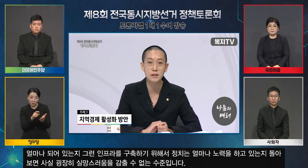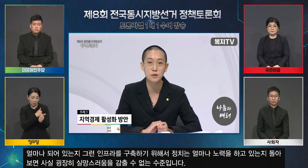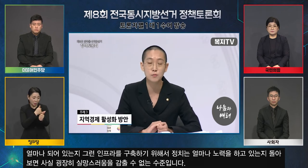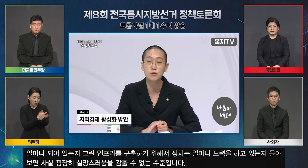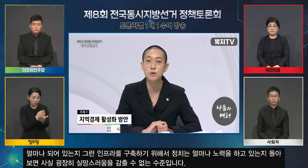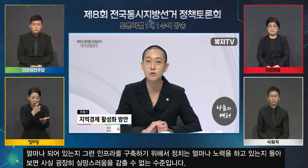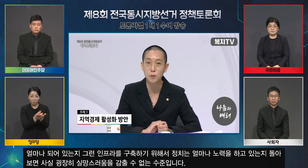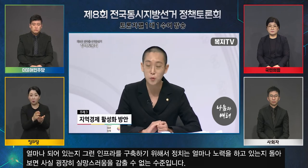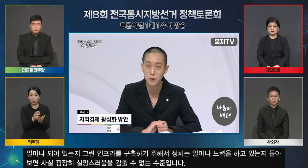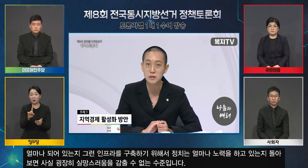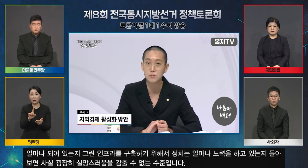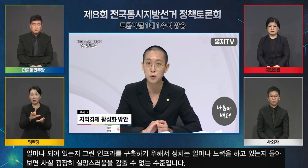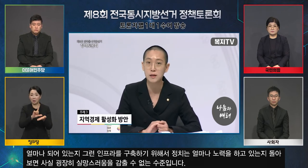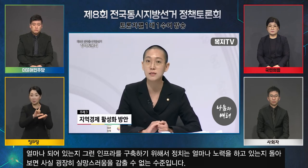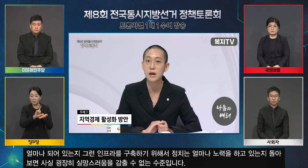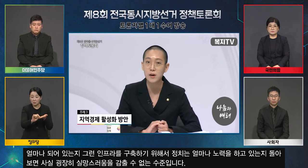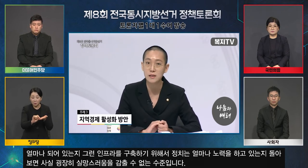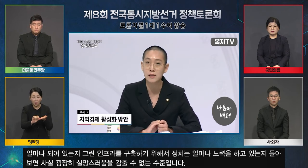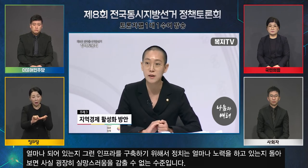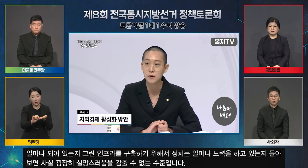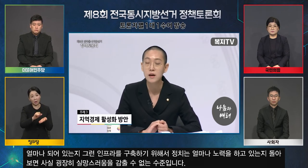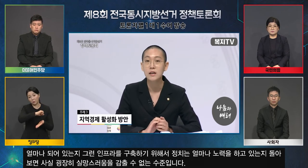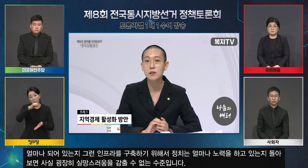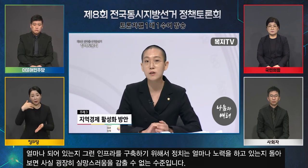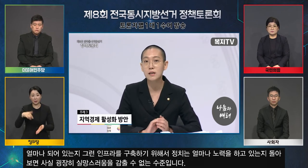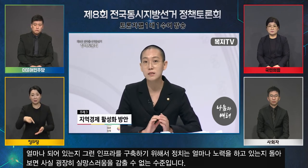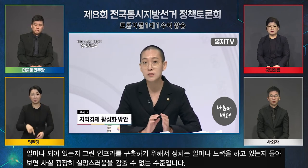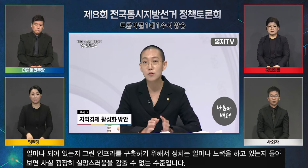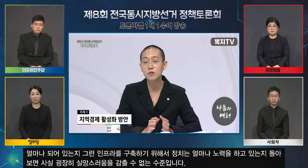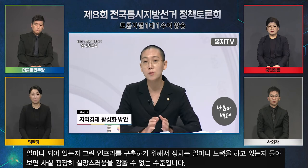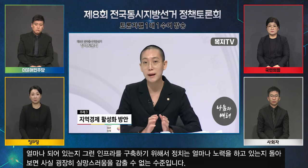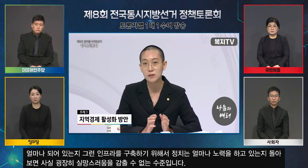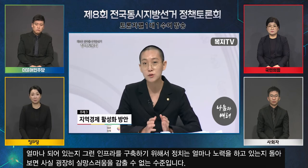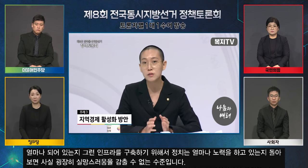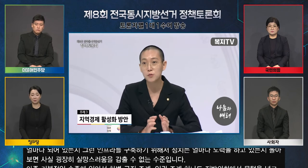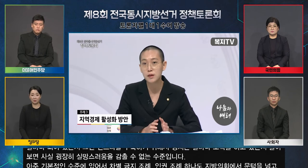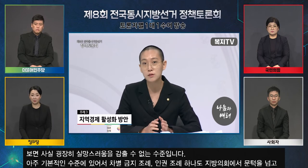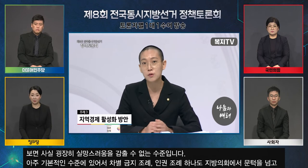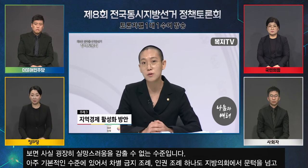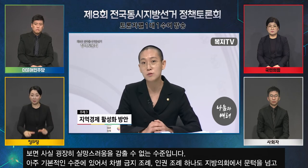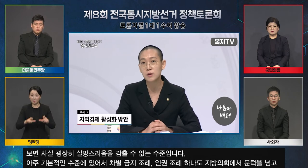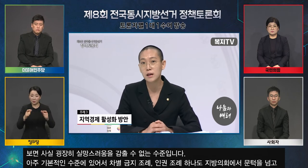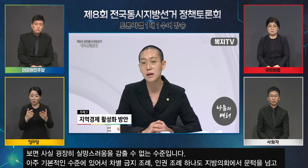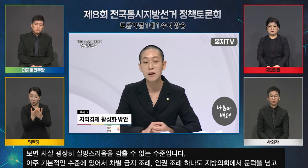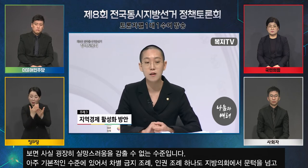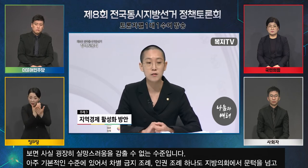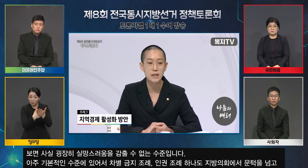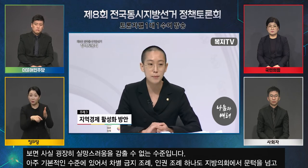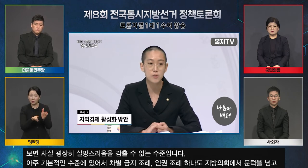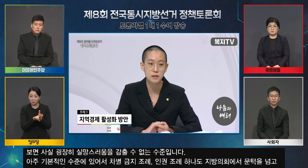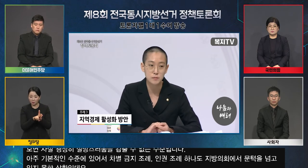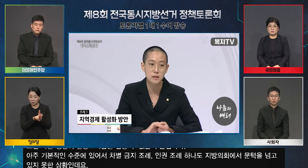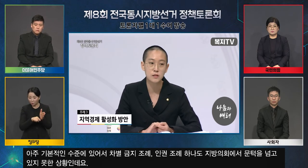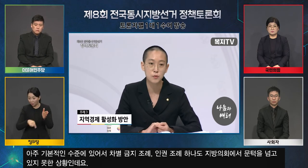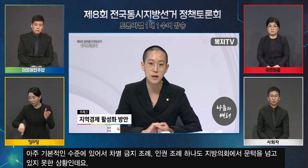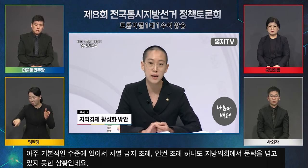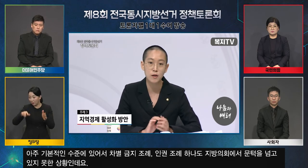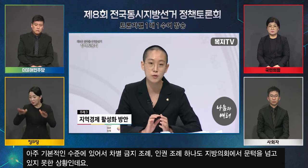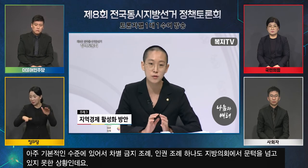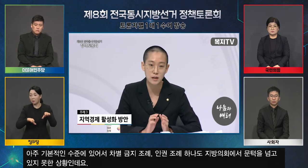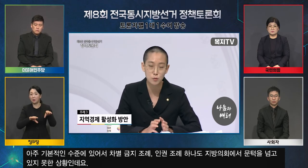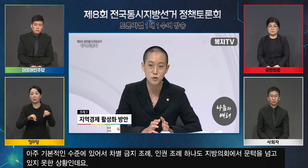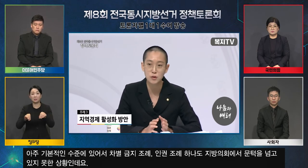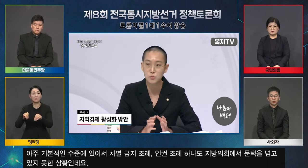지방의회에서 문턱을 넘고 있지 못한 상황인데요. 이렇게 지역균형 발전을 위해서 우리가 차별금지를